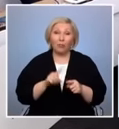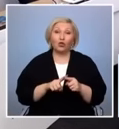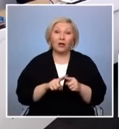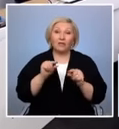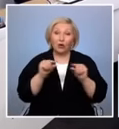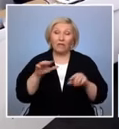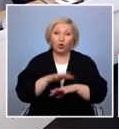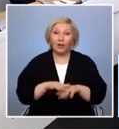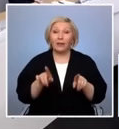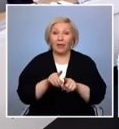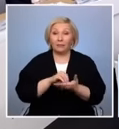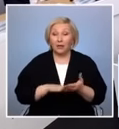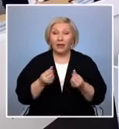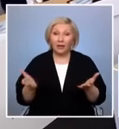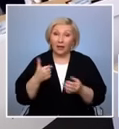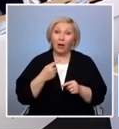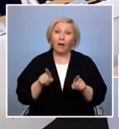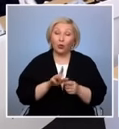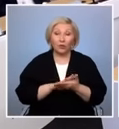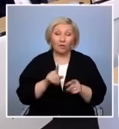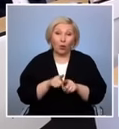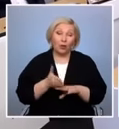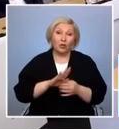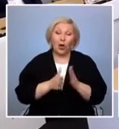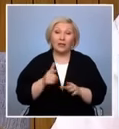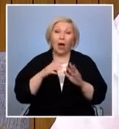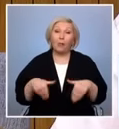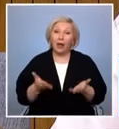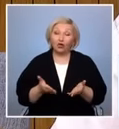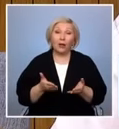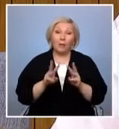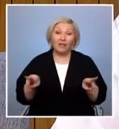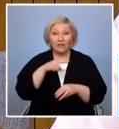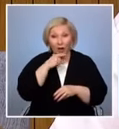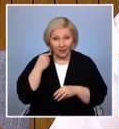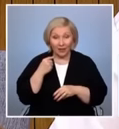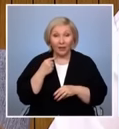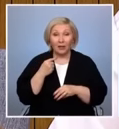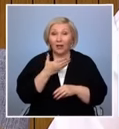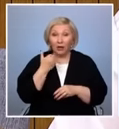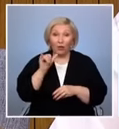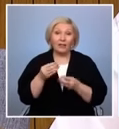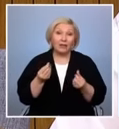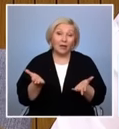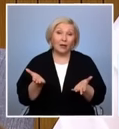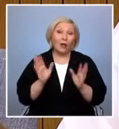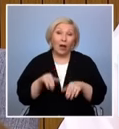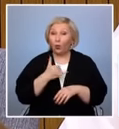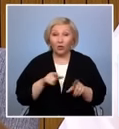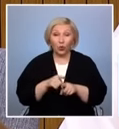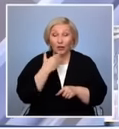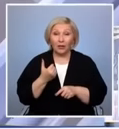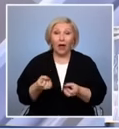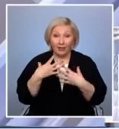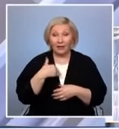эпизодам, по эпизодам в СИН. И эти эпизоды, это уже времени вашего правления, дорогой Ради Фаритович. А как